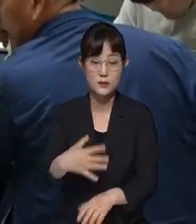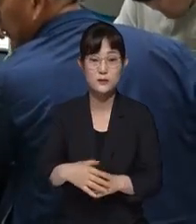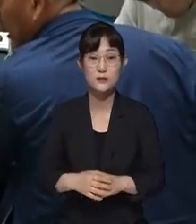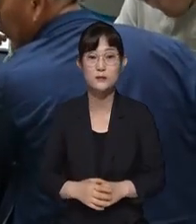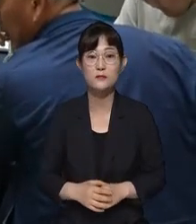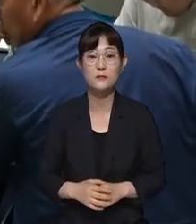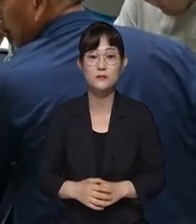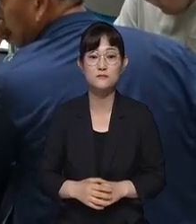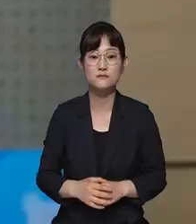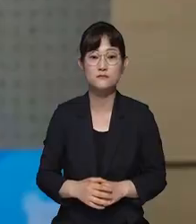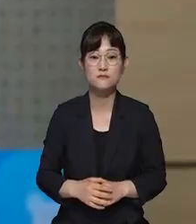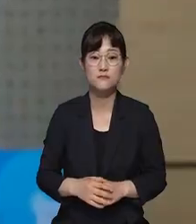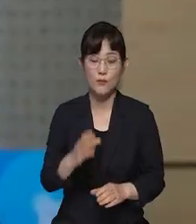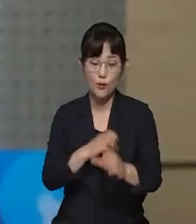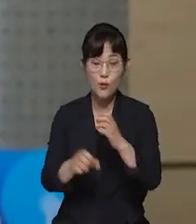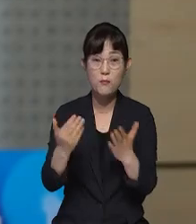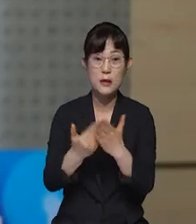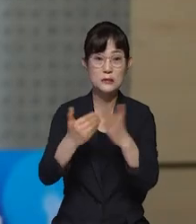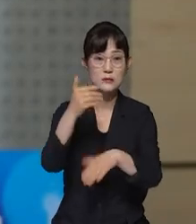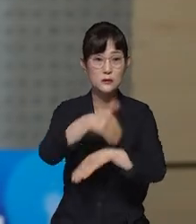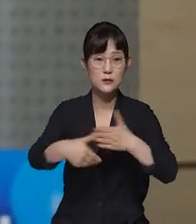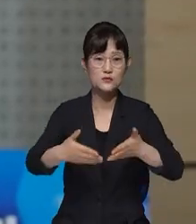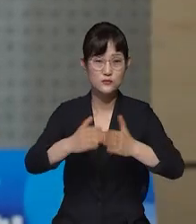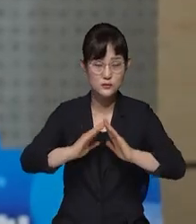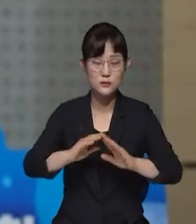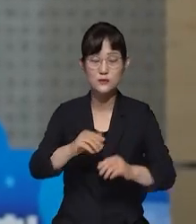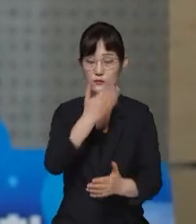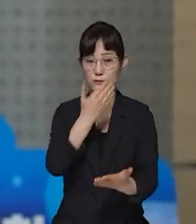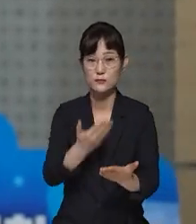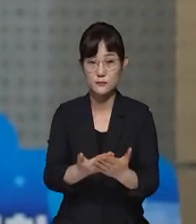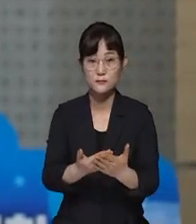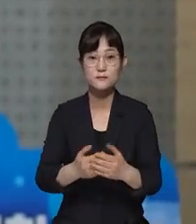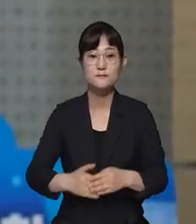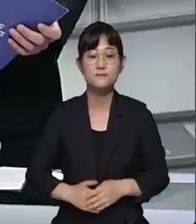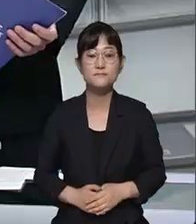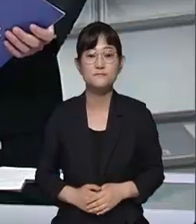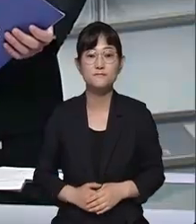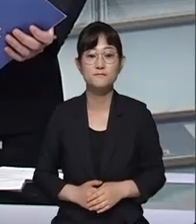곳뿐이어서 차별화된 계획 수립이 중요하다는 지적입니다.